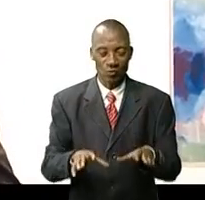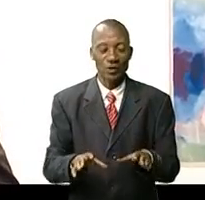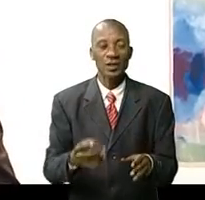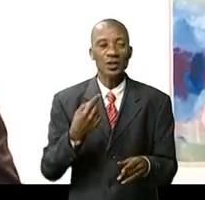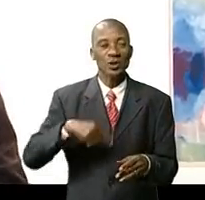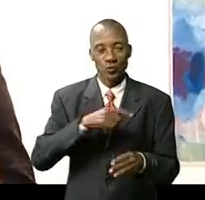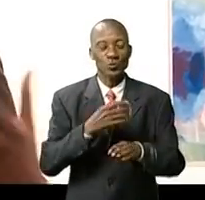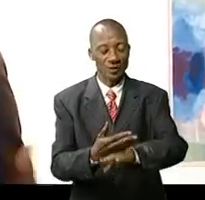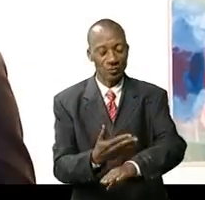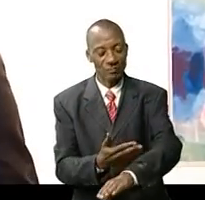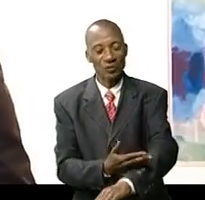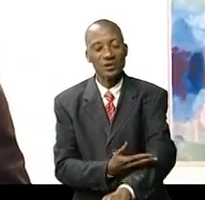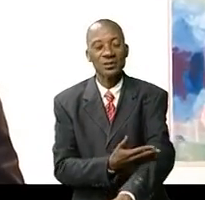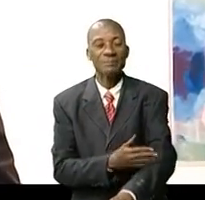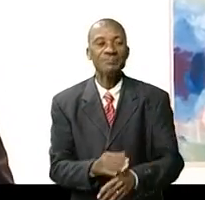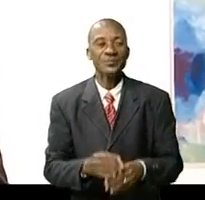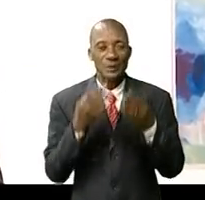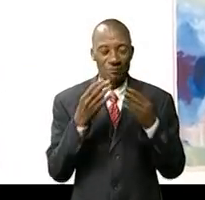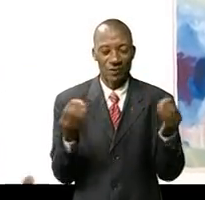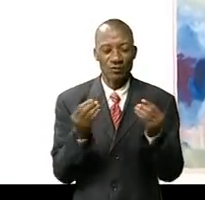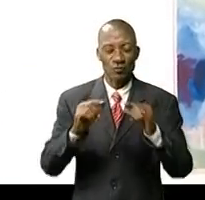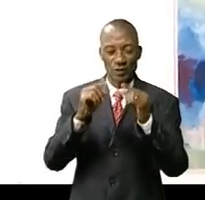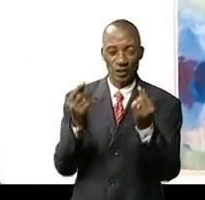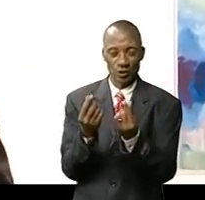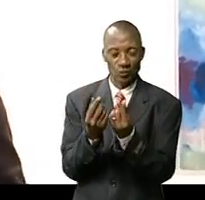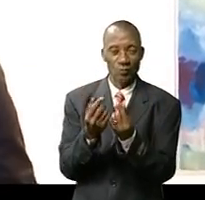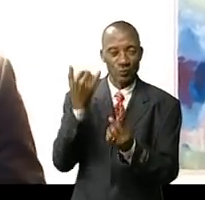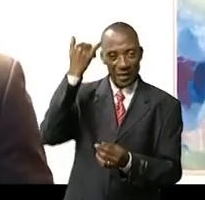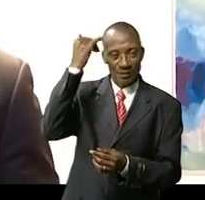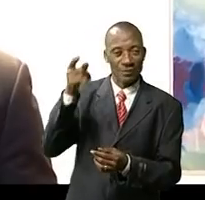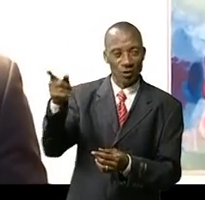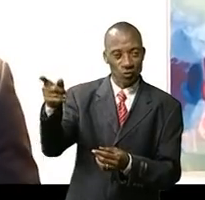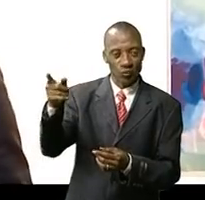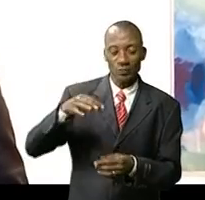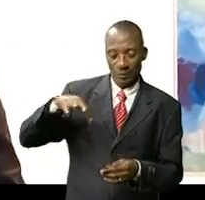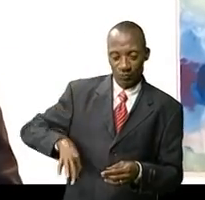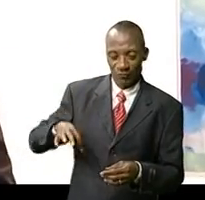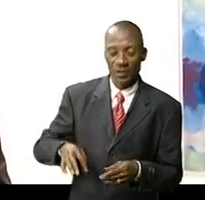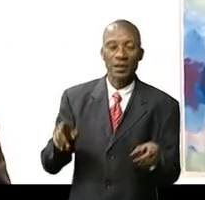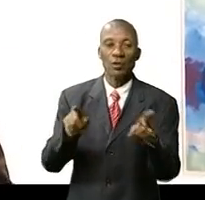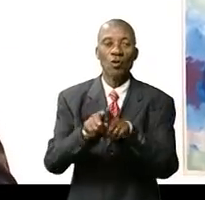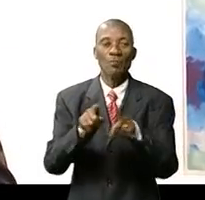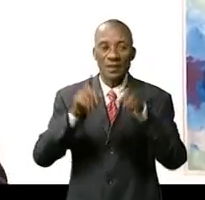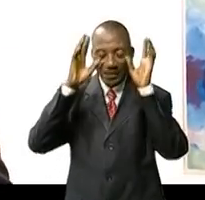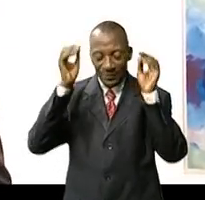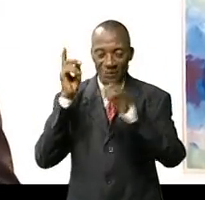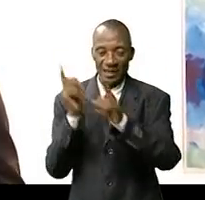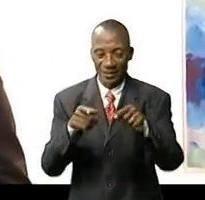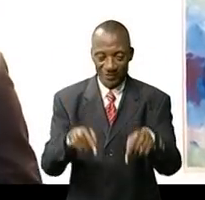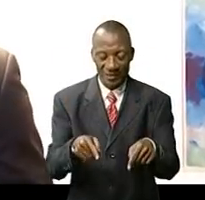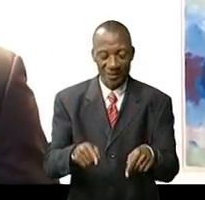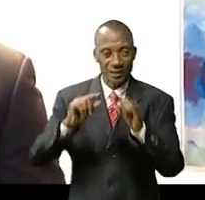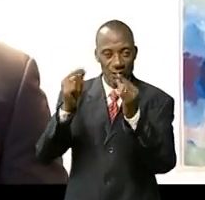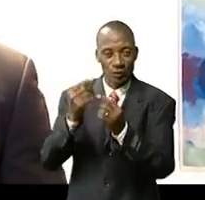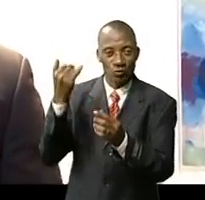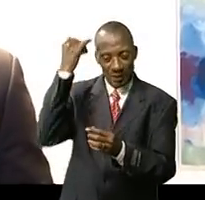C'est comme ça que ce groupe allemand a profité du passage du président de la République ici pour nous associer et en parler, et c'est